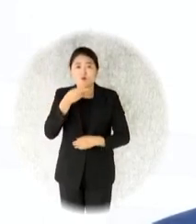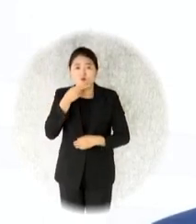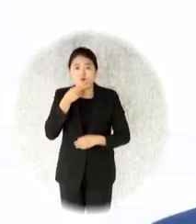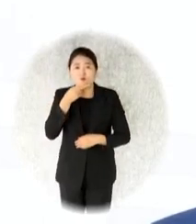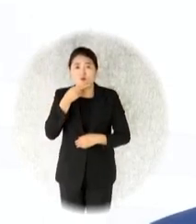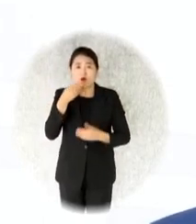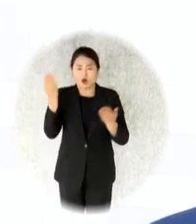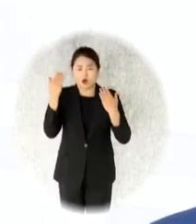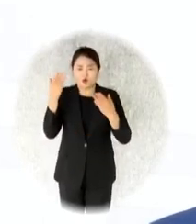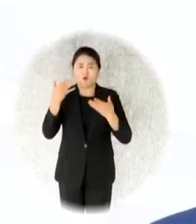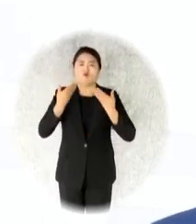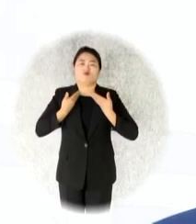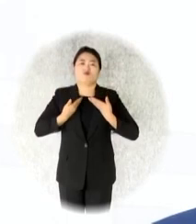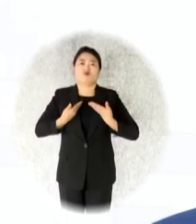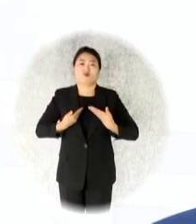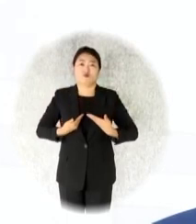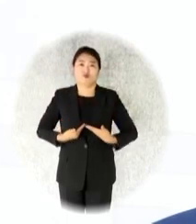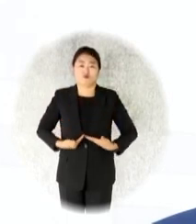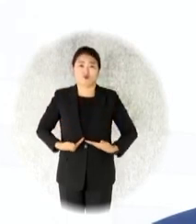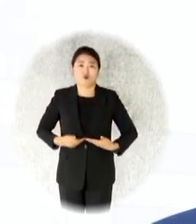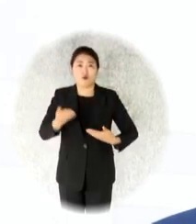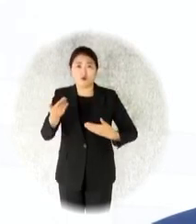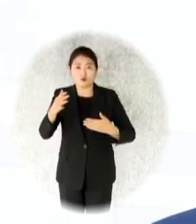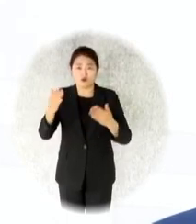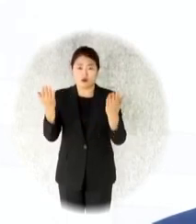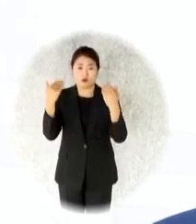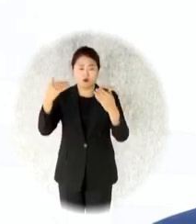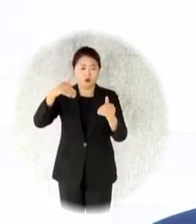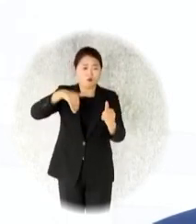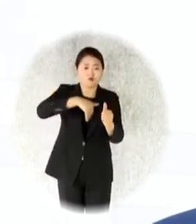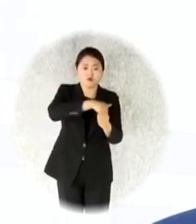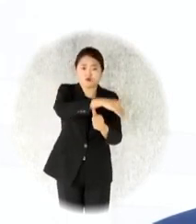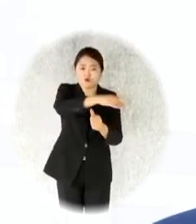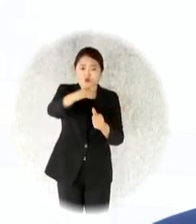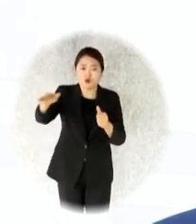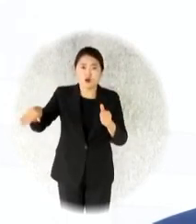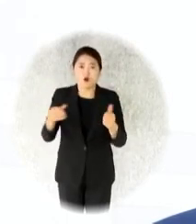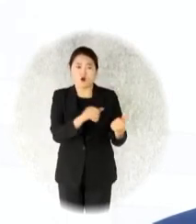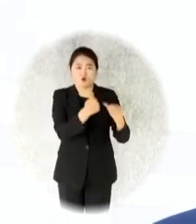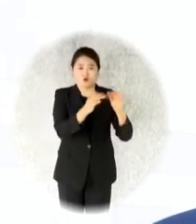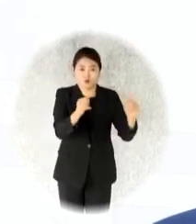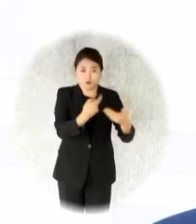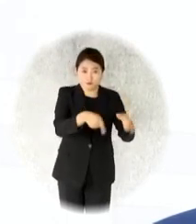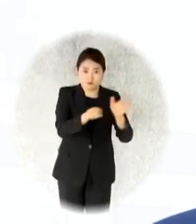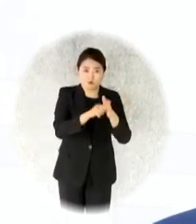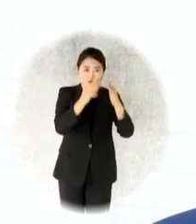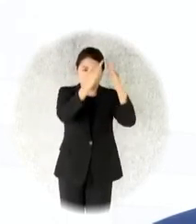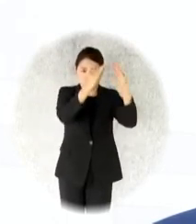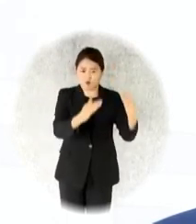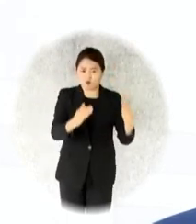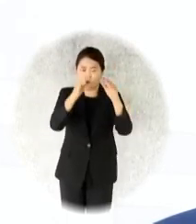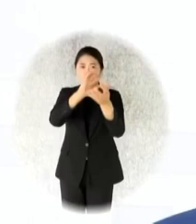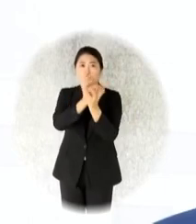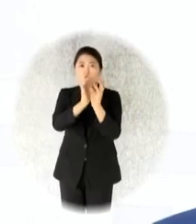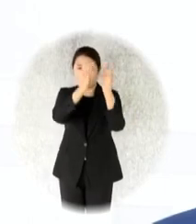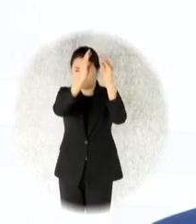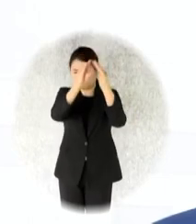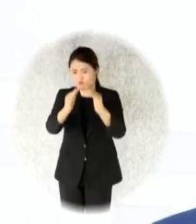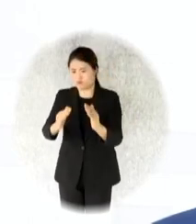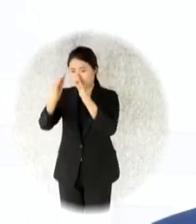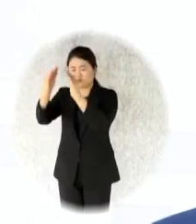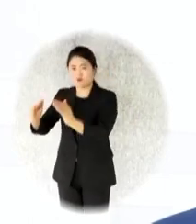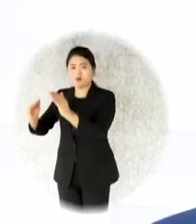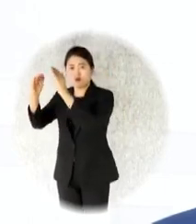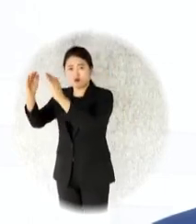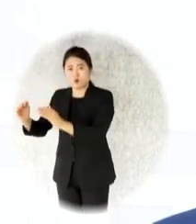조용했지만 학교 둘레 많은 화환과 호스트잇은이를 반박하는 무언의